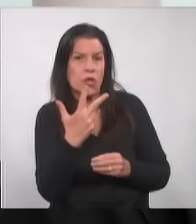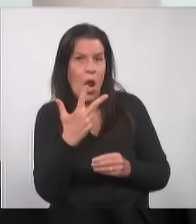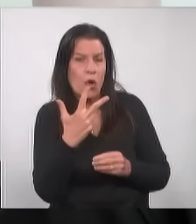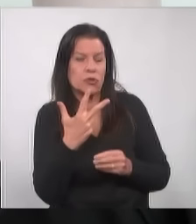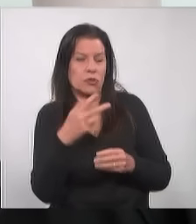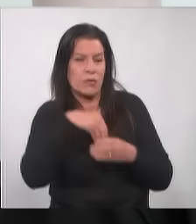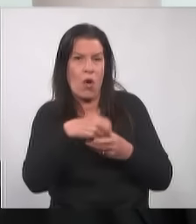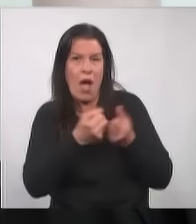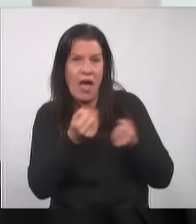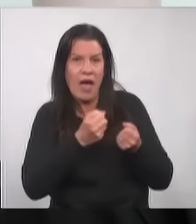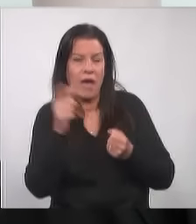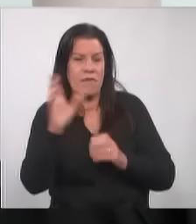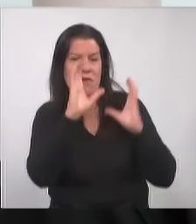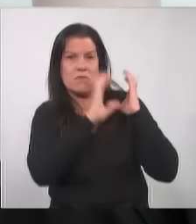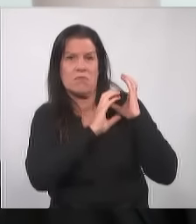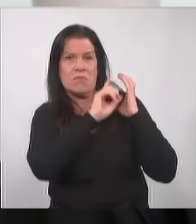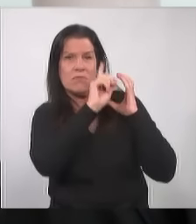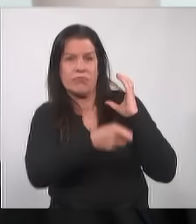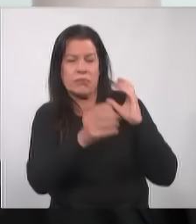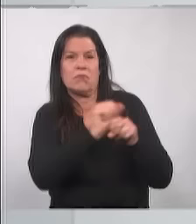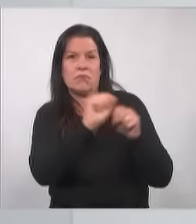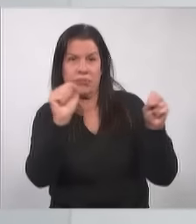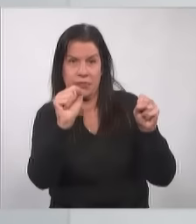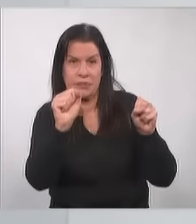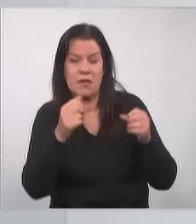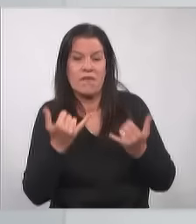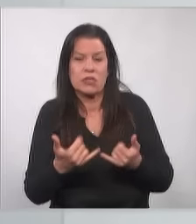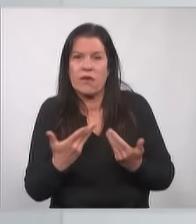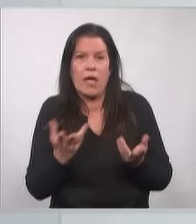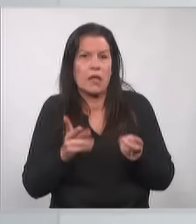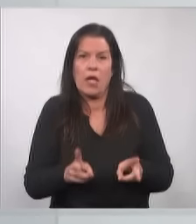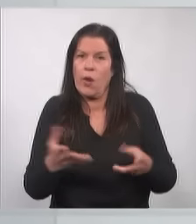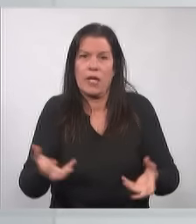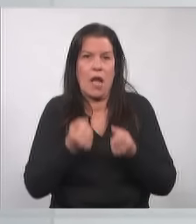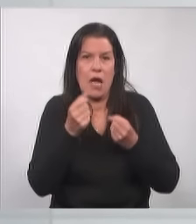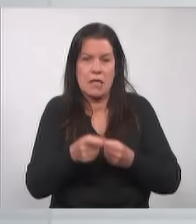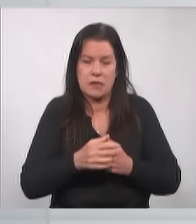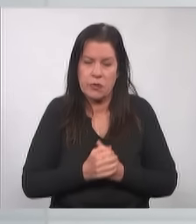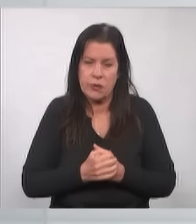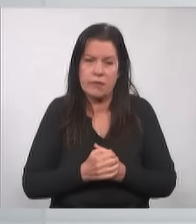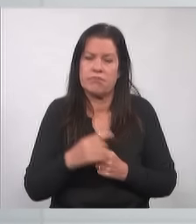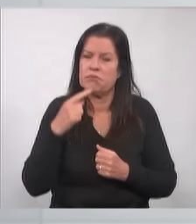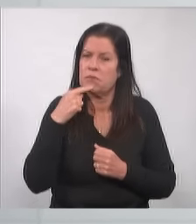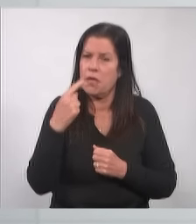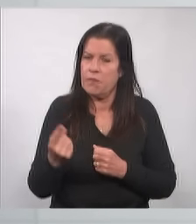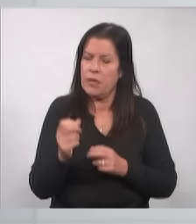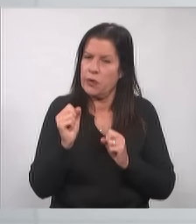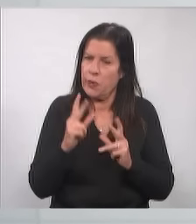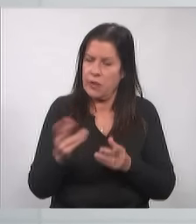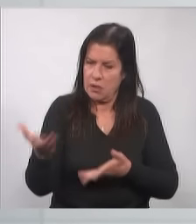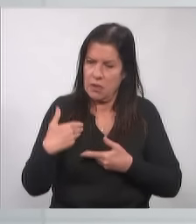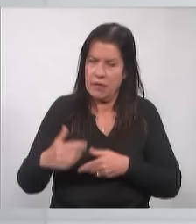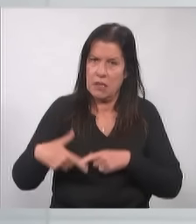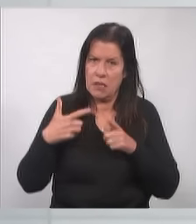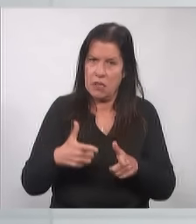ושאין כרגע יכולת ללכת ולחלץ אותו. אמרתי לה, אוקיי, ליאל, תני לי את הנשק שלך, כל בסדר, אני